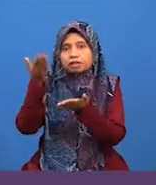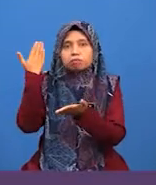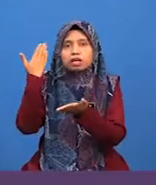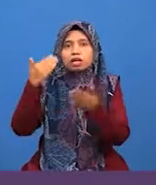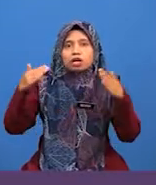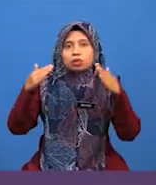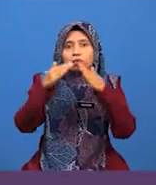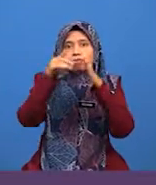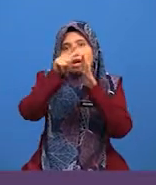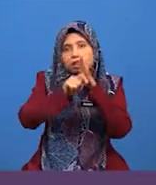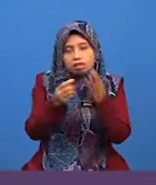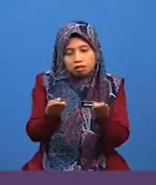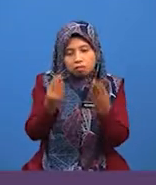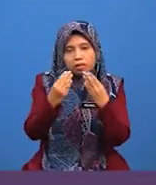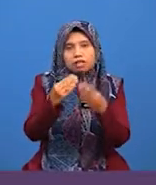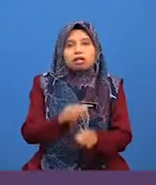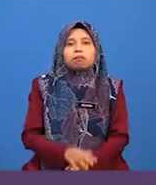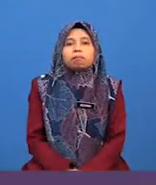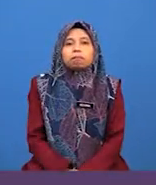belakang rumah terbalik.